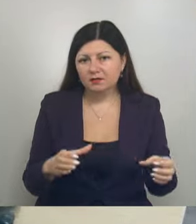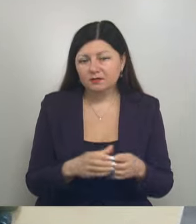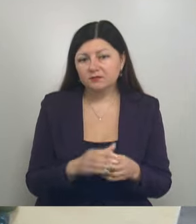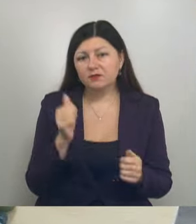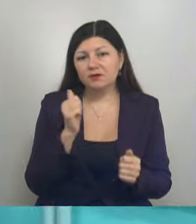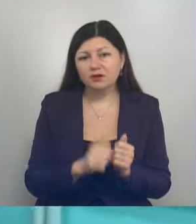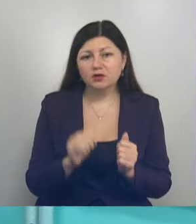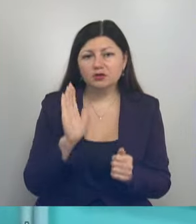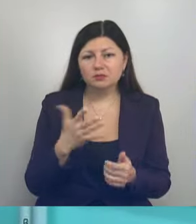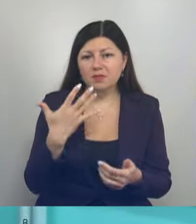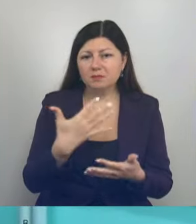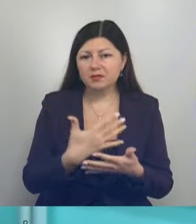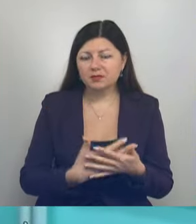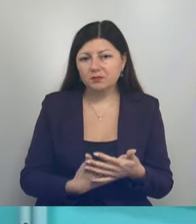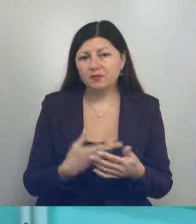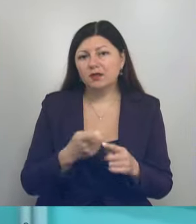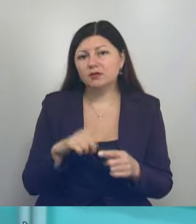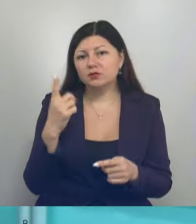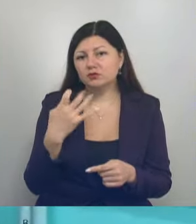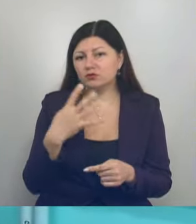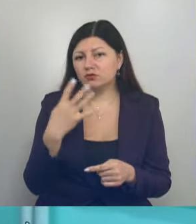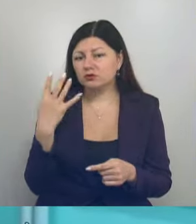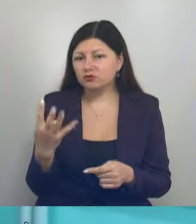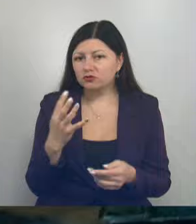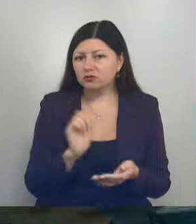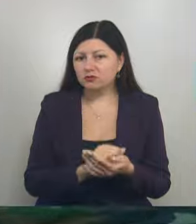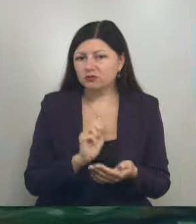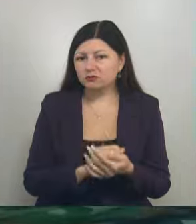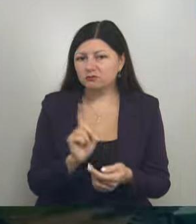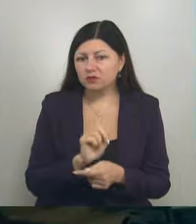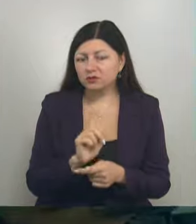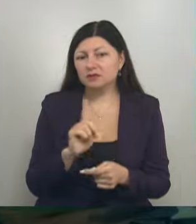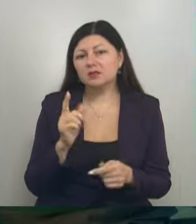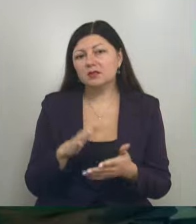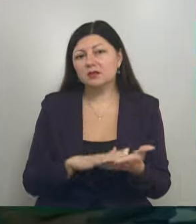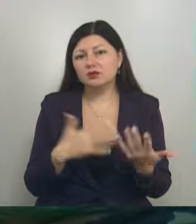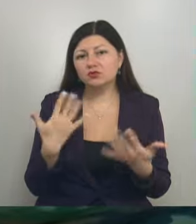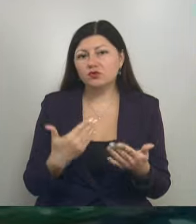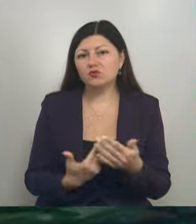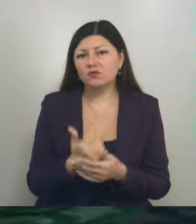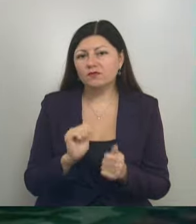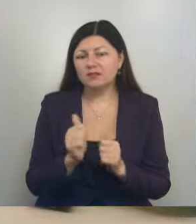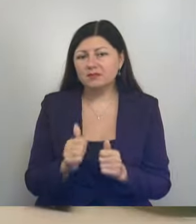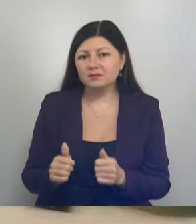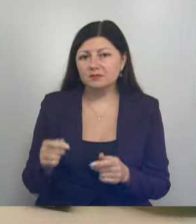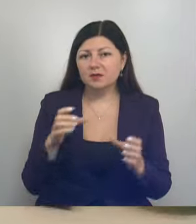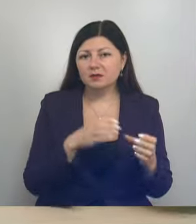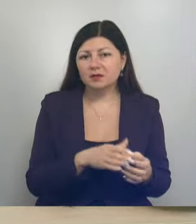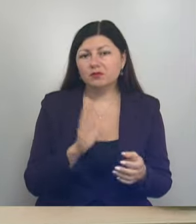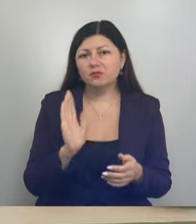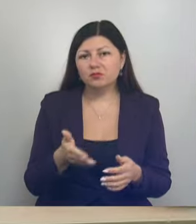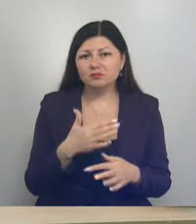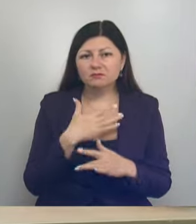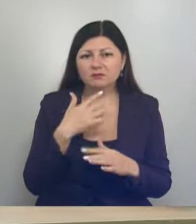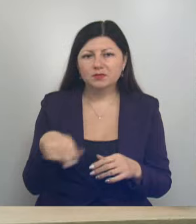пройдет курс по 5 направлениям. Это 144 академических часа. Дальше заступает новая смена. В красном планируют охватить